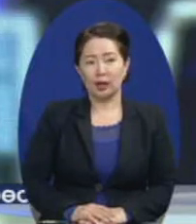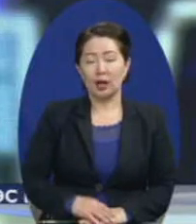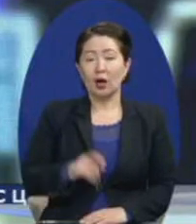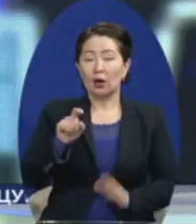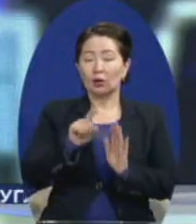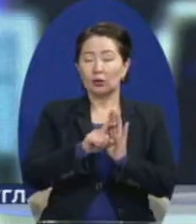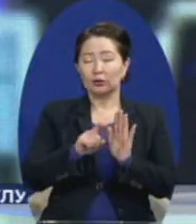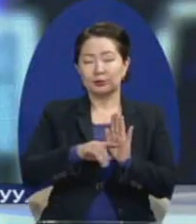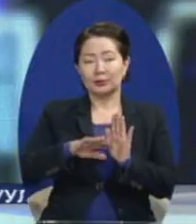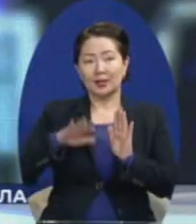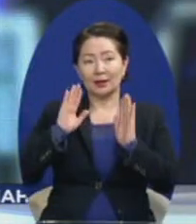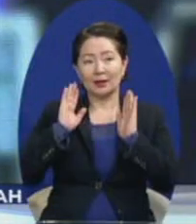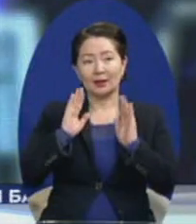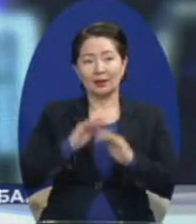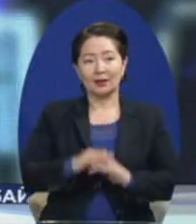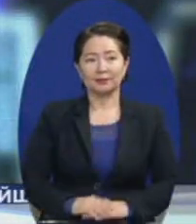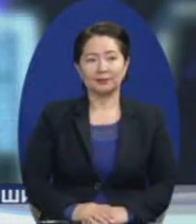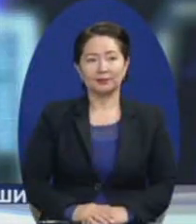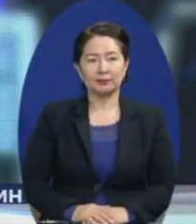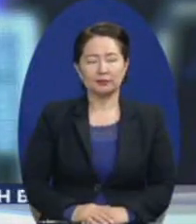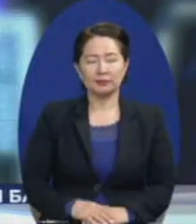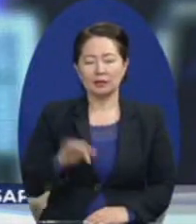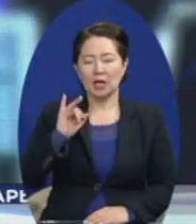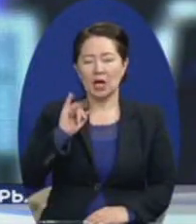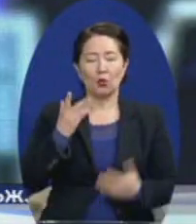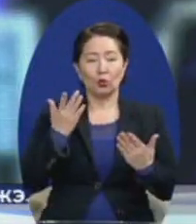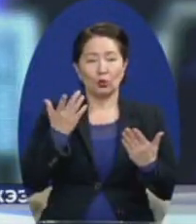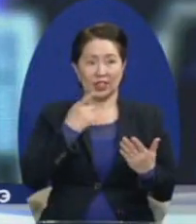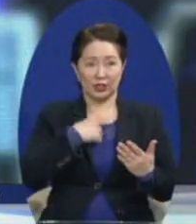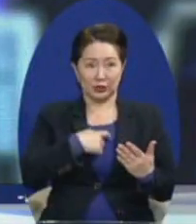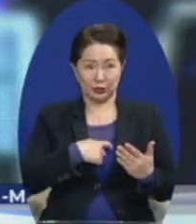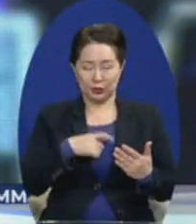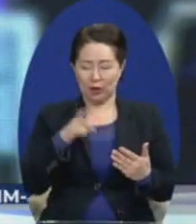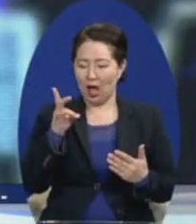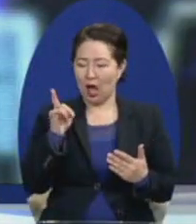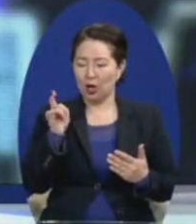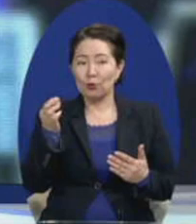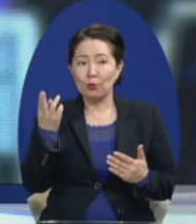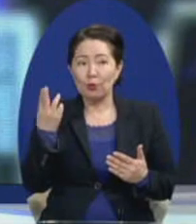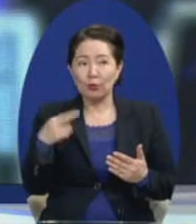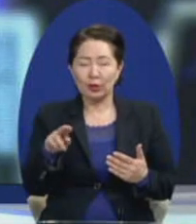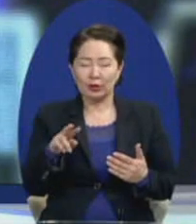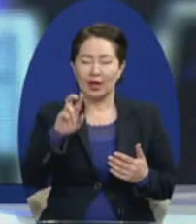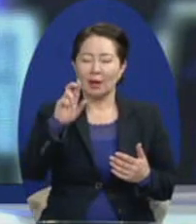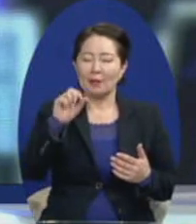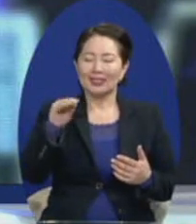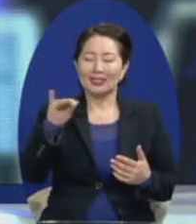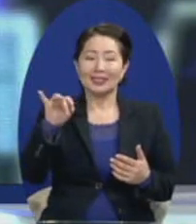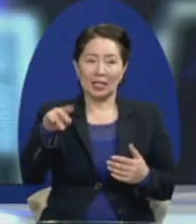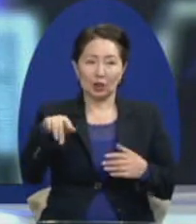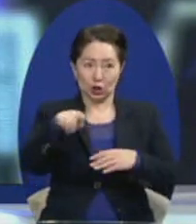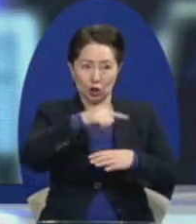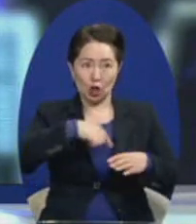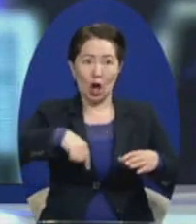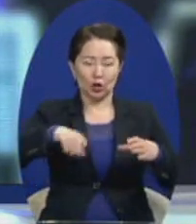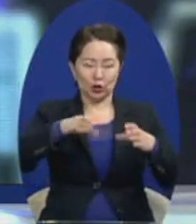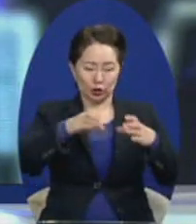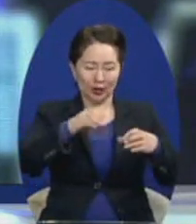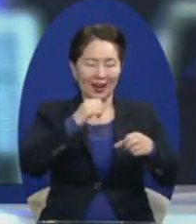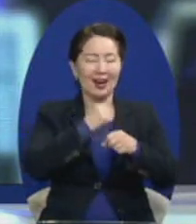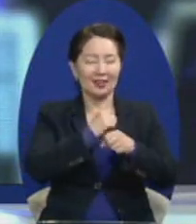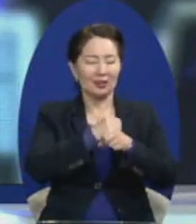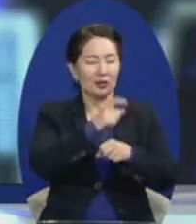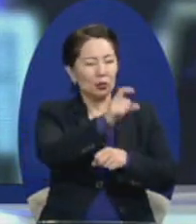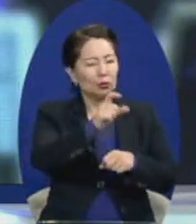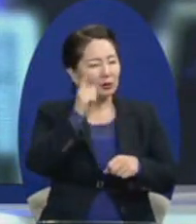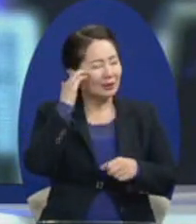За хөтөлбөрийн дараа хэсэгт анхаарлаа хандуулна. Улсын хурлын гишүүн Инх Болд Батс Жаргал нар тойрогтой ажиллан иргэн сонгуулийнхаа санал хүсэлтийг сонссон байна.